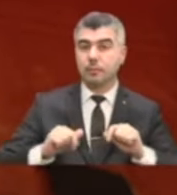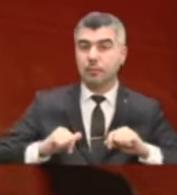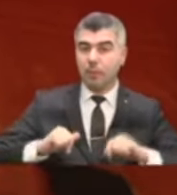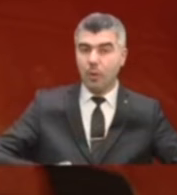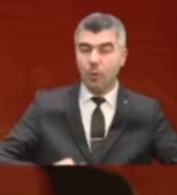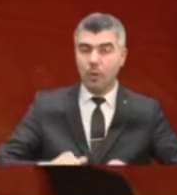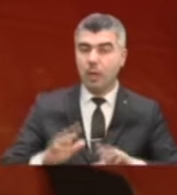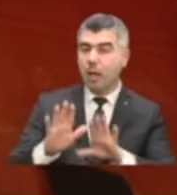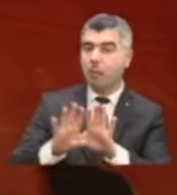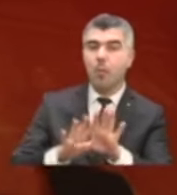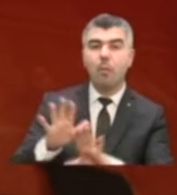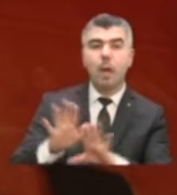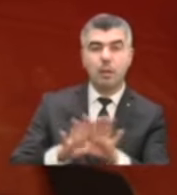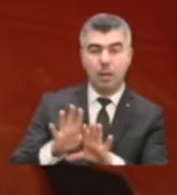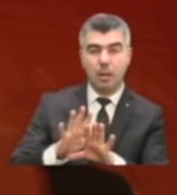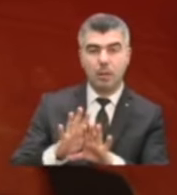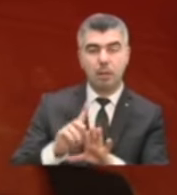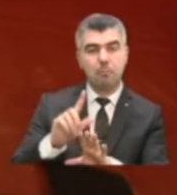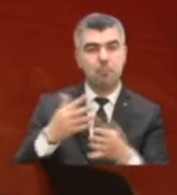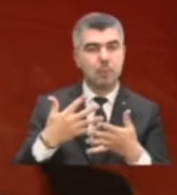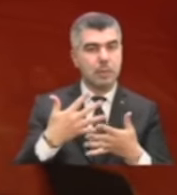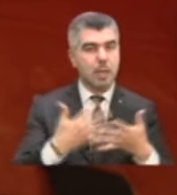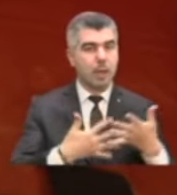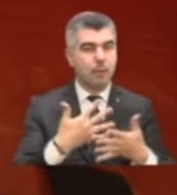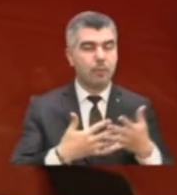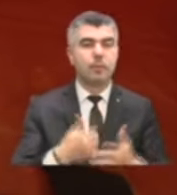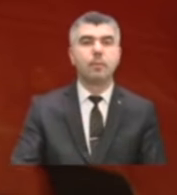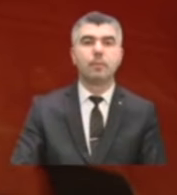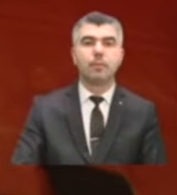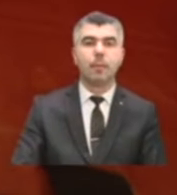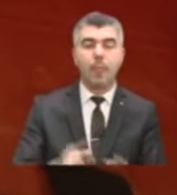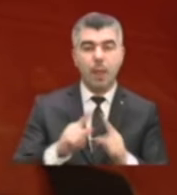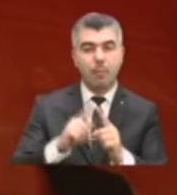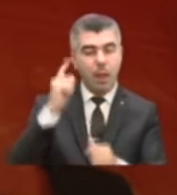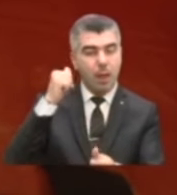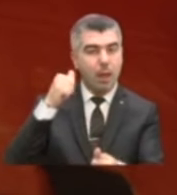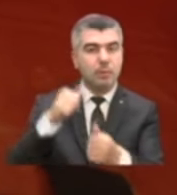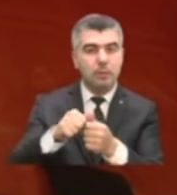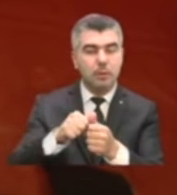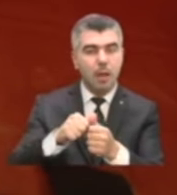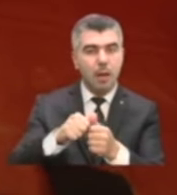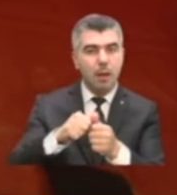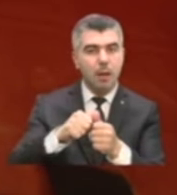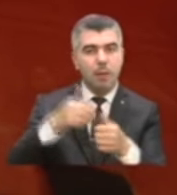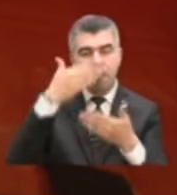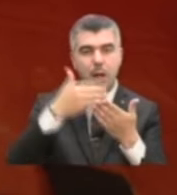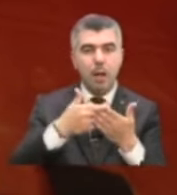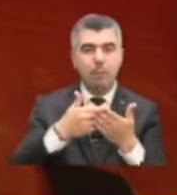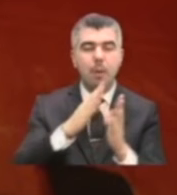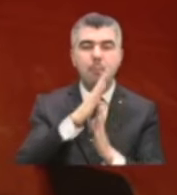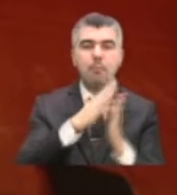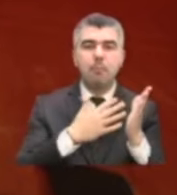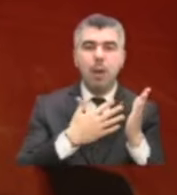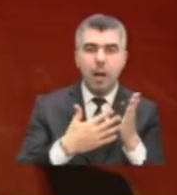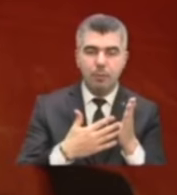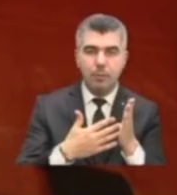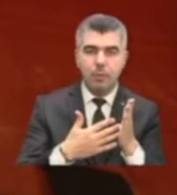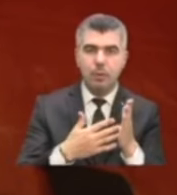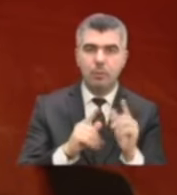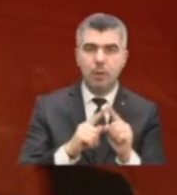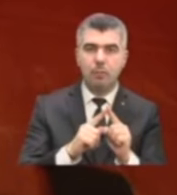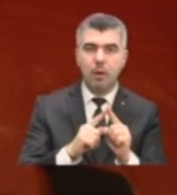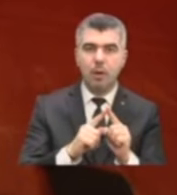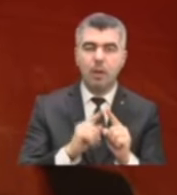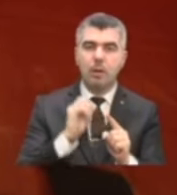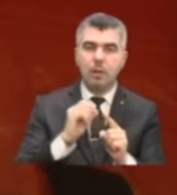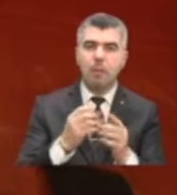ديال المبادرات، تكلمنا على بالنسبة للهوية المغربية درنا عدد من البرامج منها علاش المغرب، وهي عبارة عن مجموعة